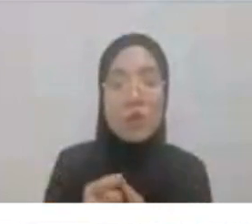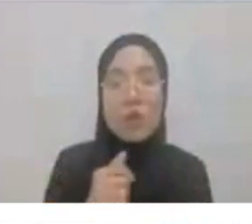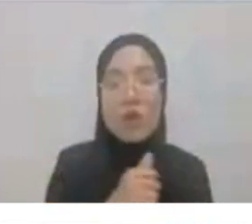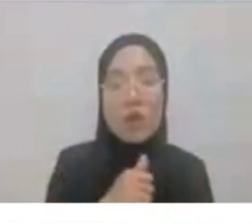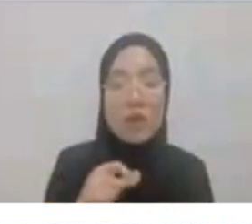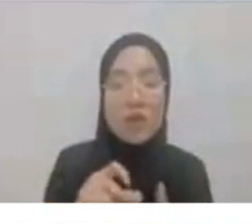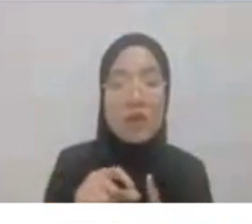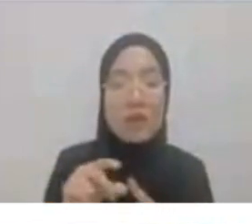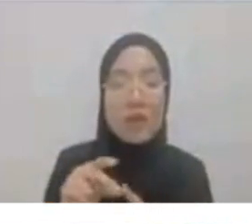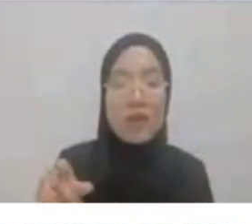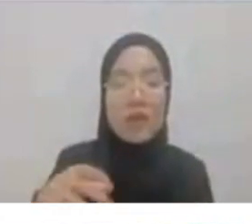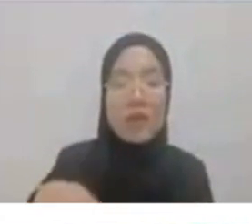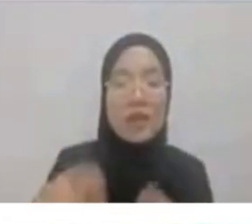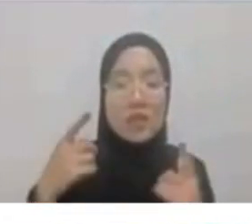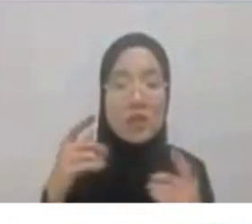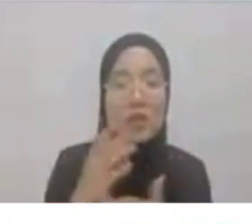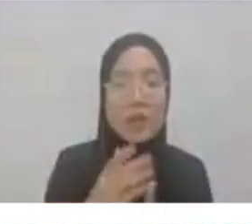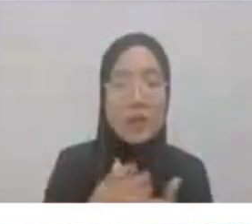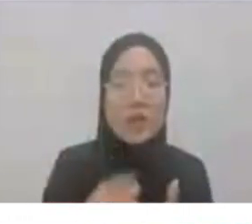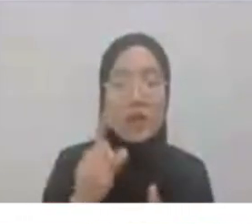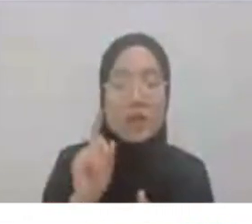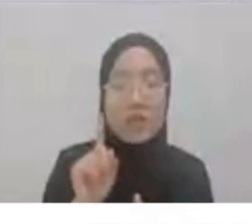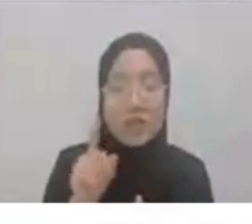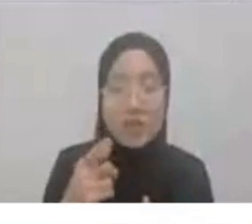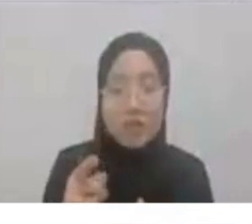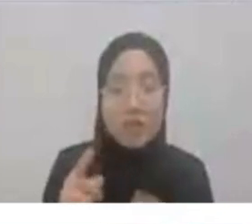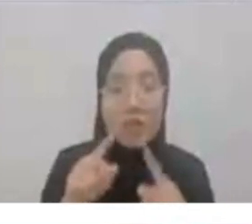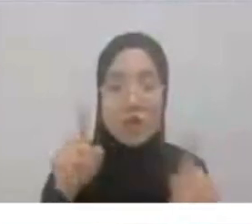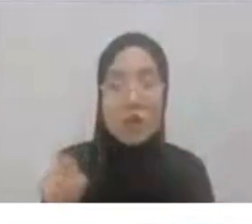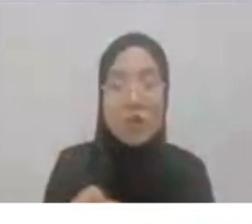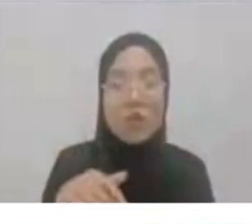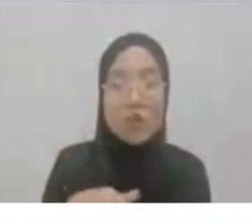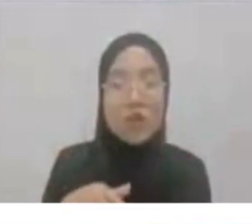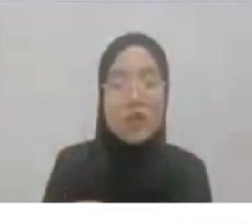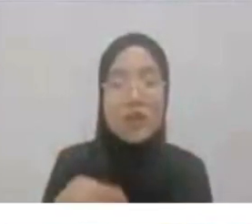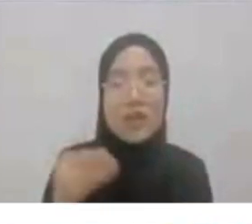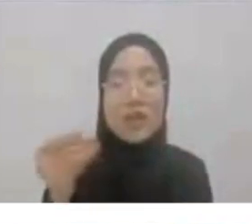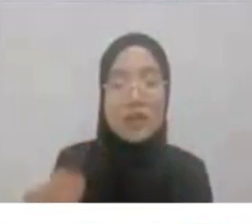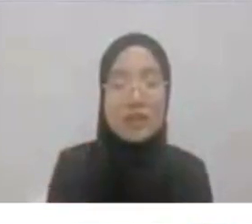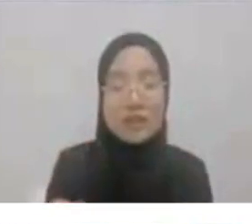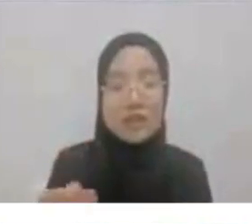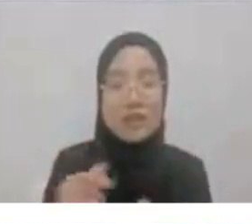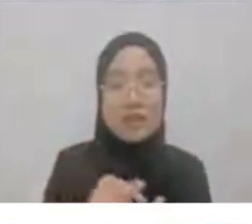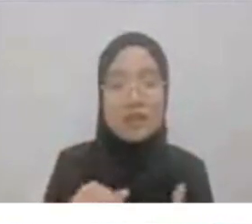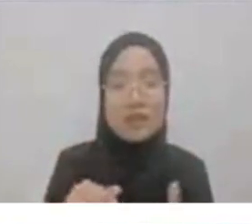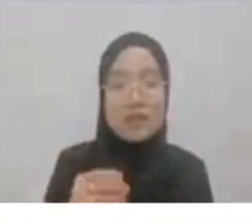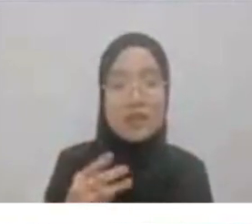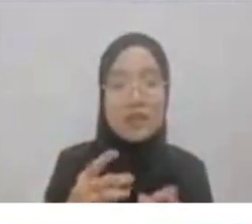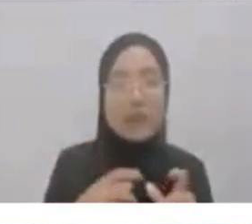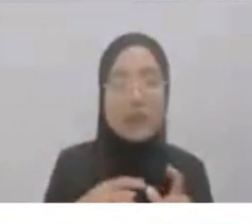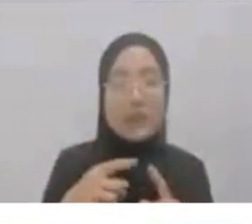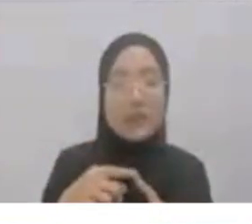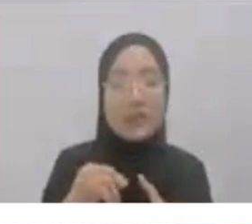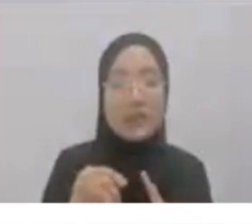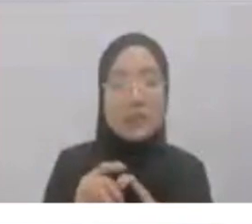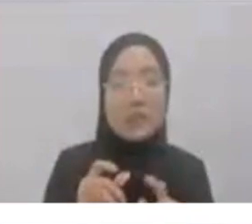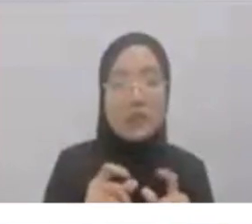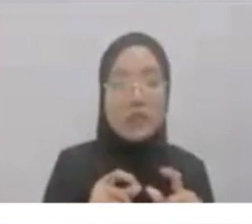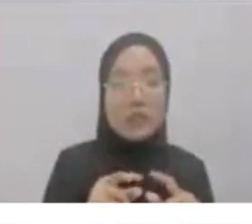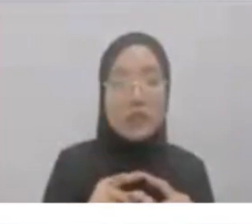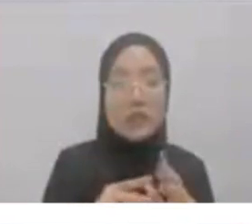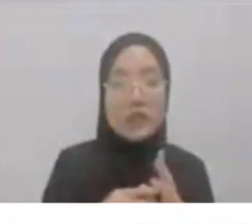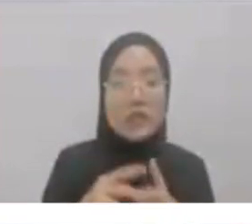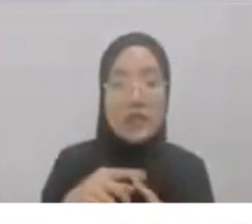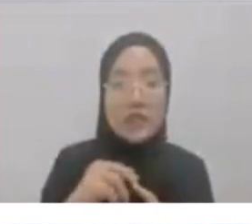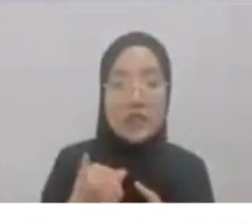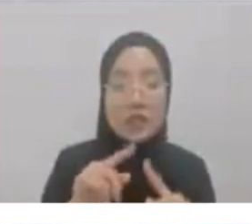dapil Jawa Tengah 10 karena surat suara yang tidak diberikan kepada pemilih atas nama Esti Pujianti suprato dan Heni Jayanti adalah